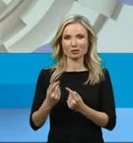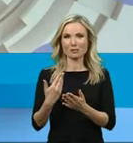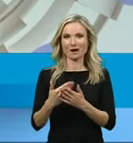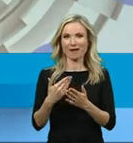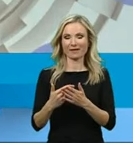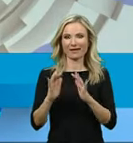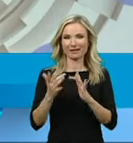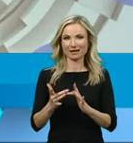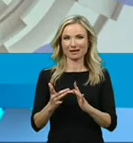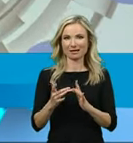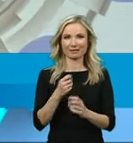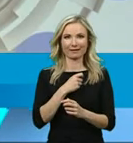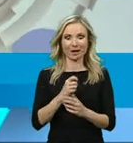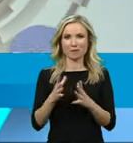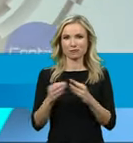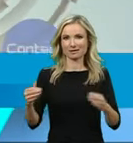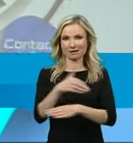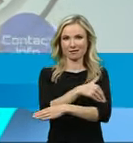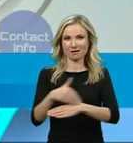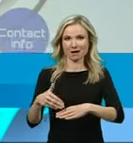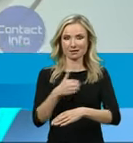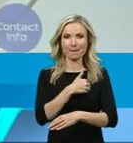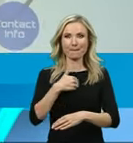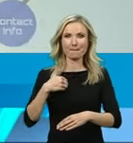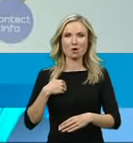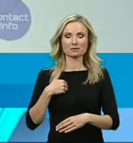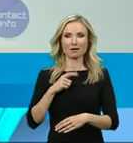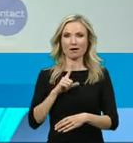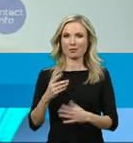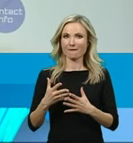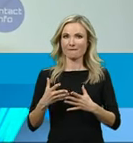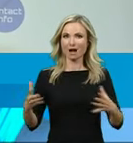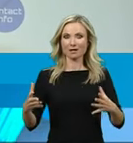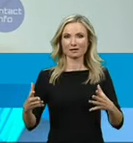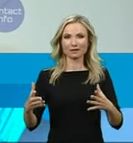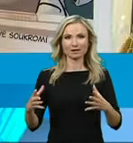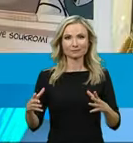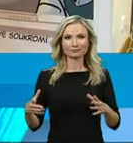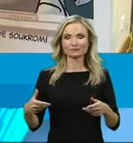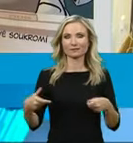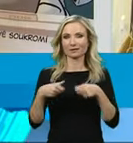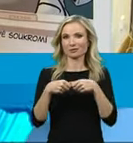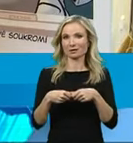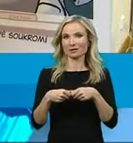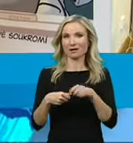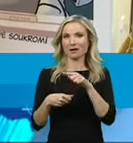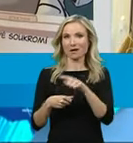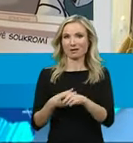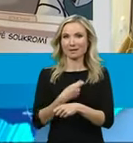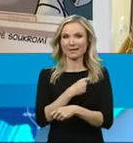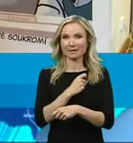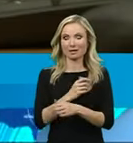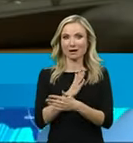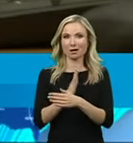nezná hranic. Polská republika je naším významným partnerem, je naším významným sousedem a ta kriminalita, ta přeshraniční kriminalita, ať už v